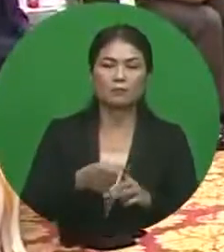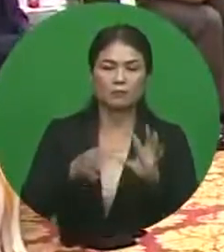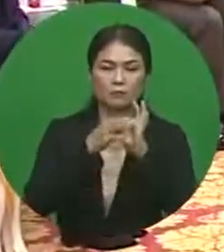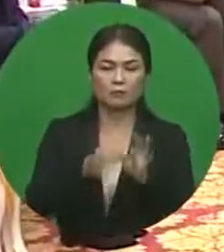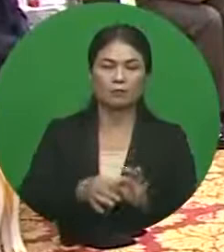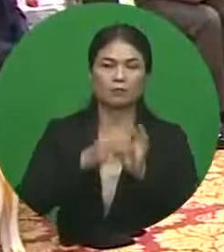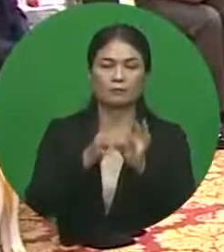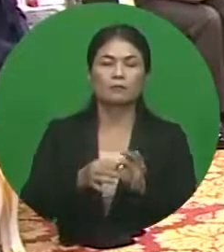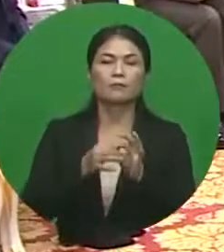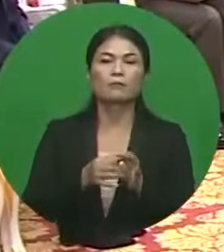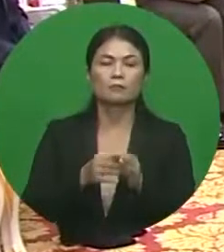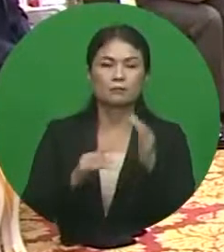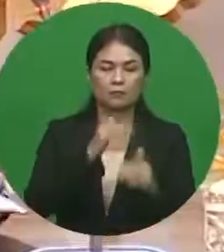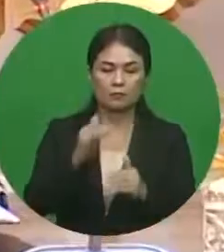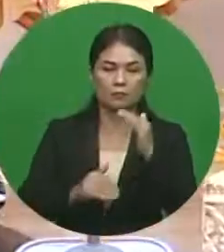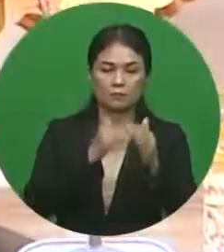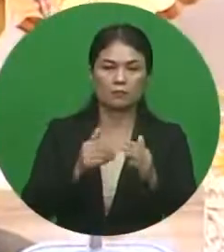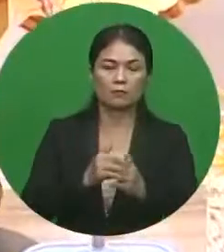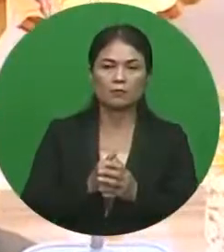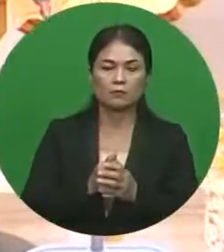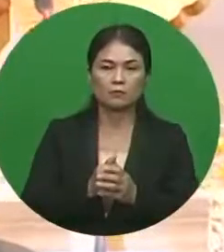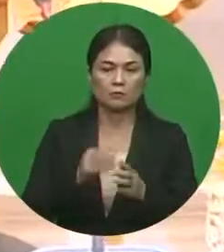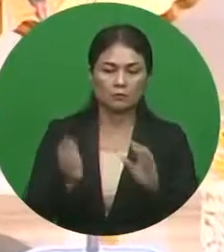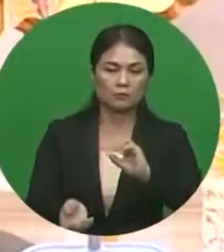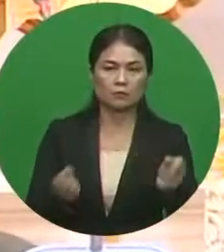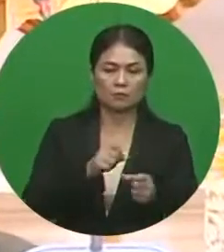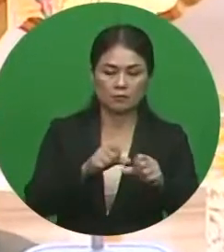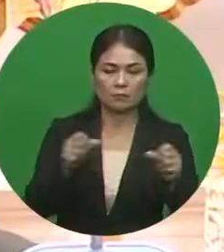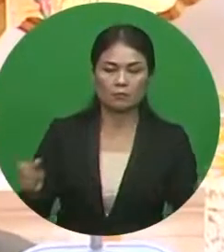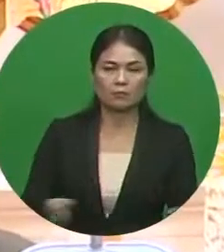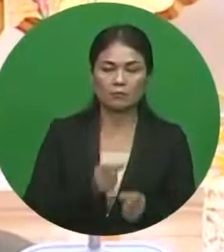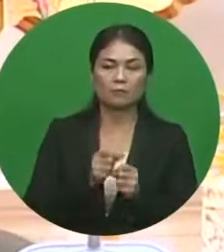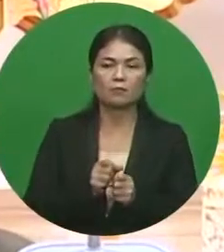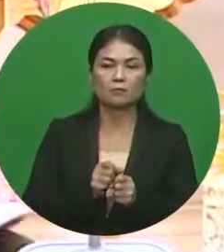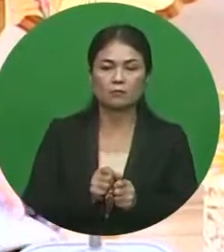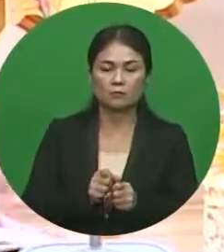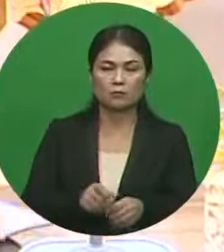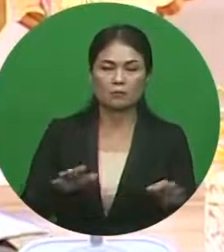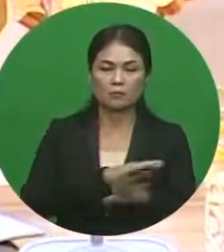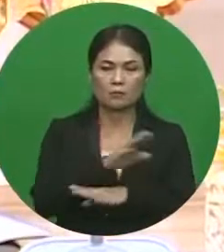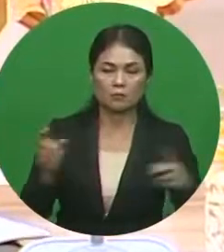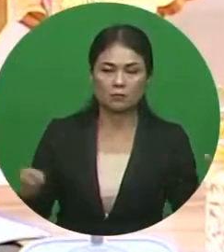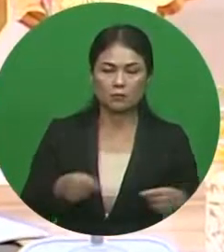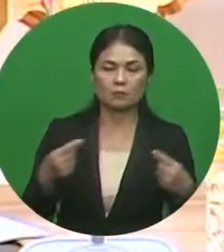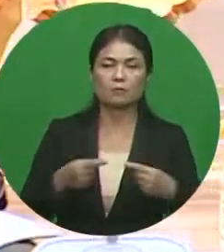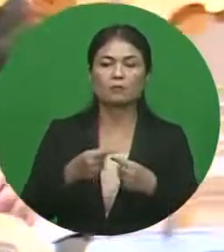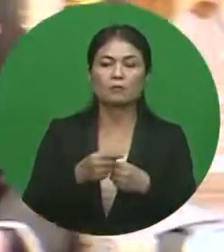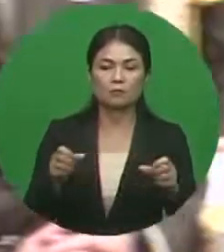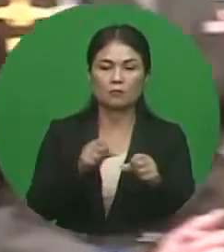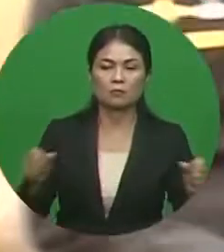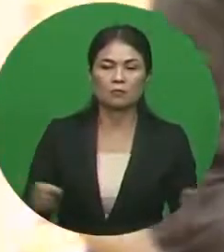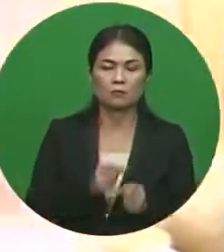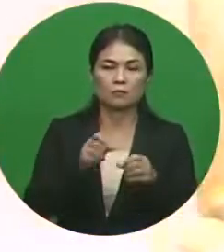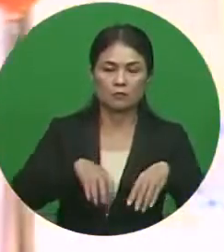ប្រតិបត្តិការនិងការអភិវឌ្ឍហើយនឹងប្រែក្លាយតំបន់ដែលធ្លាប់ជាសមរភូមិប្រយុទ្ធឲ្យទៅជាតំបន់ទី